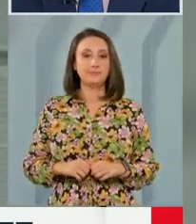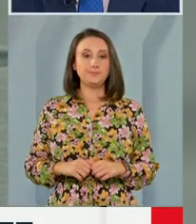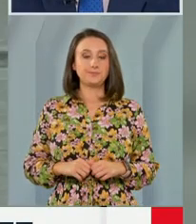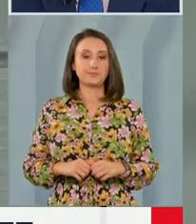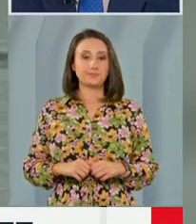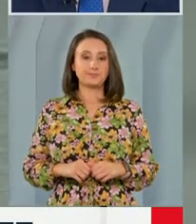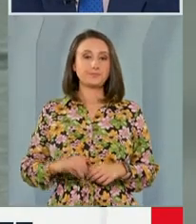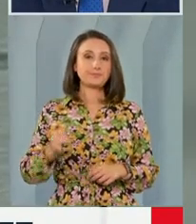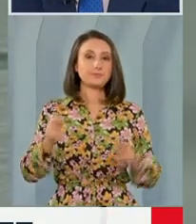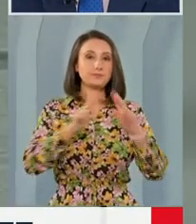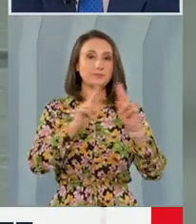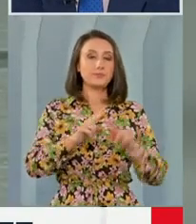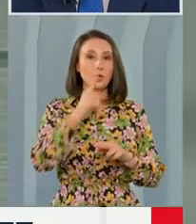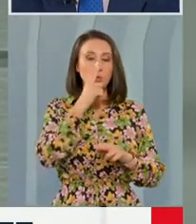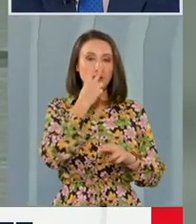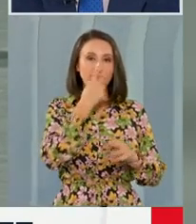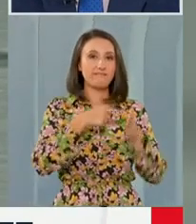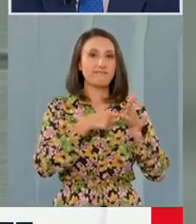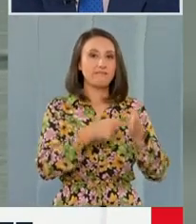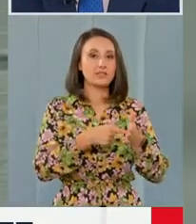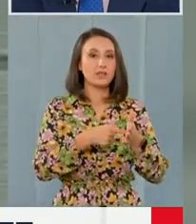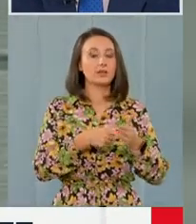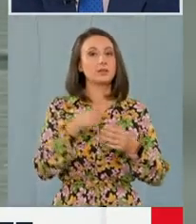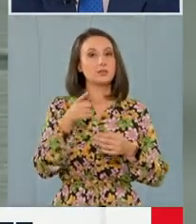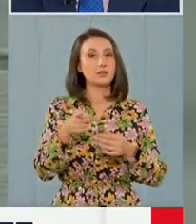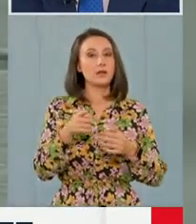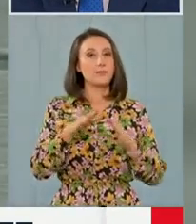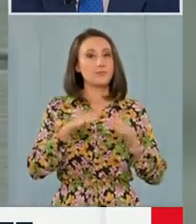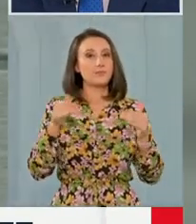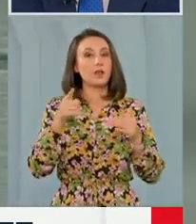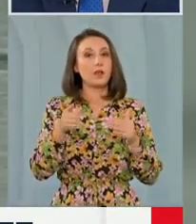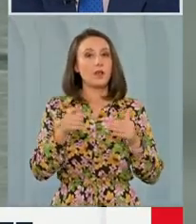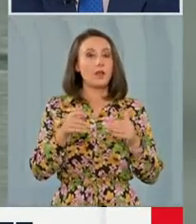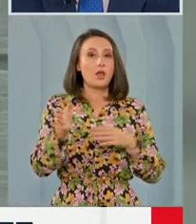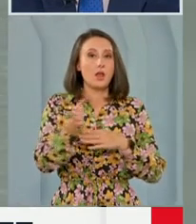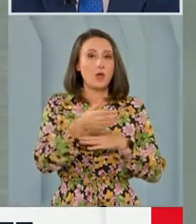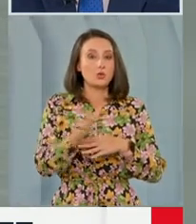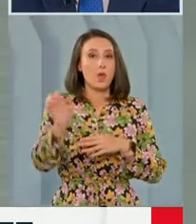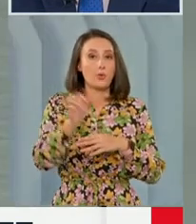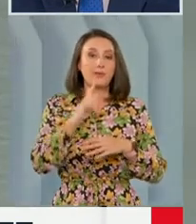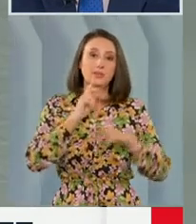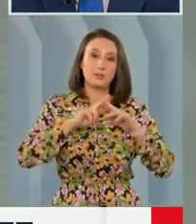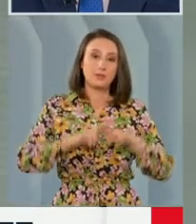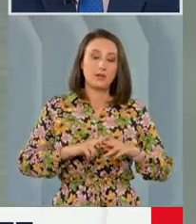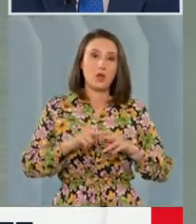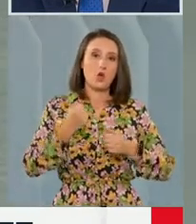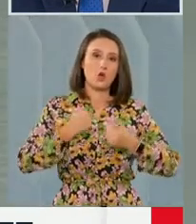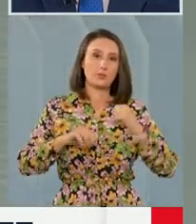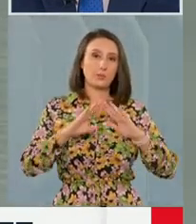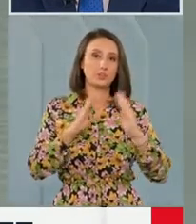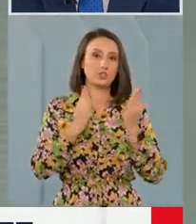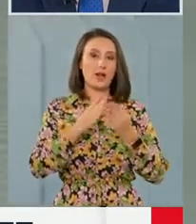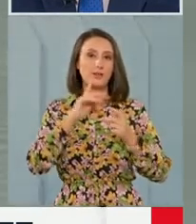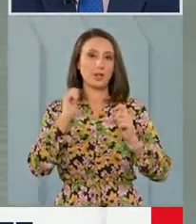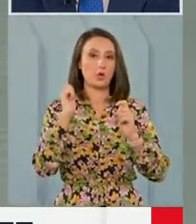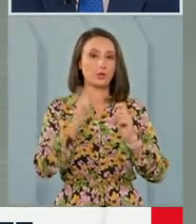partea cealaltă, Federația Rusă vede că în corul națiunilor europene se menține atitudinea generală de